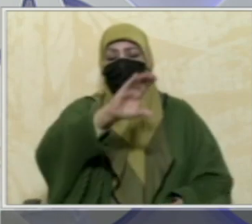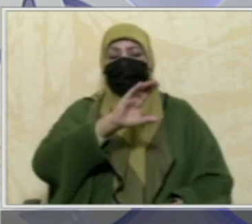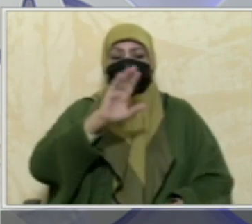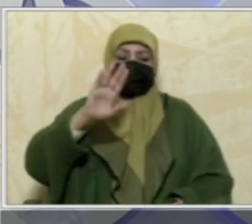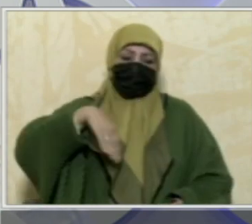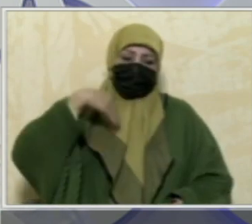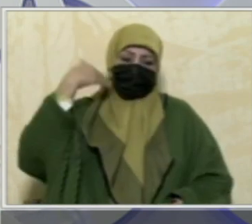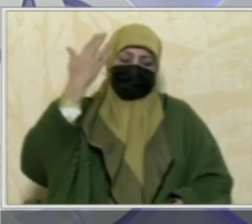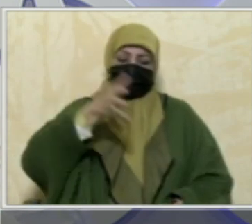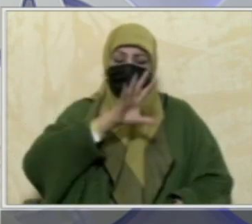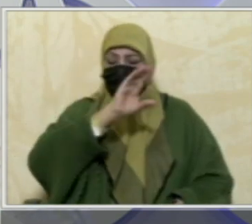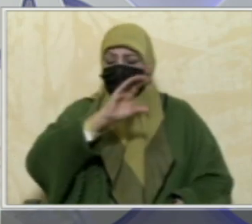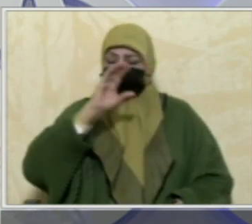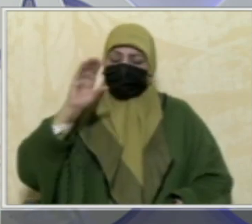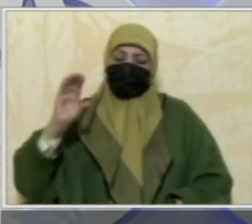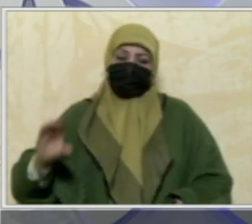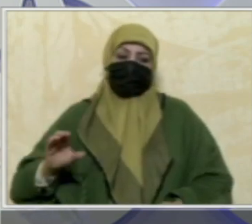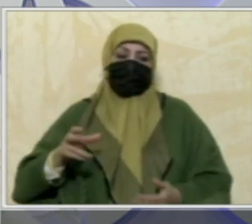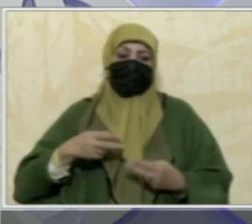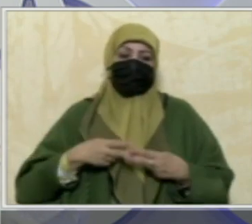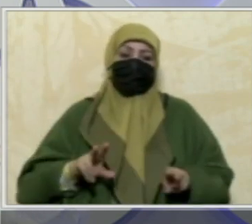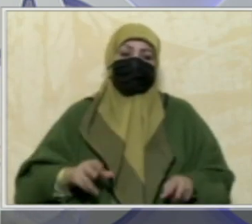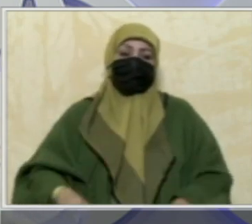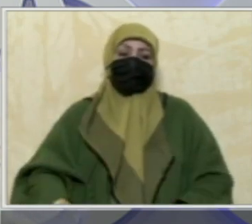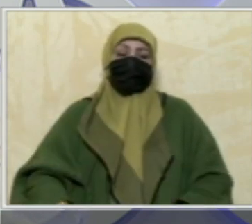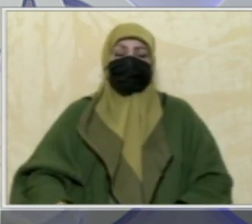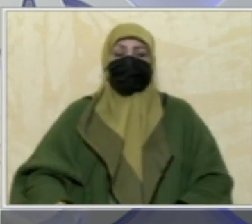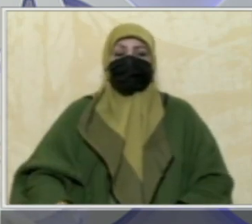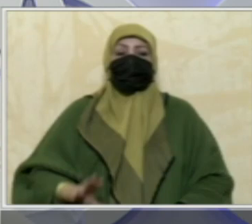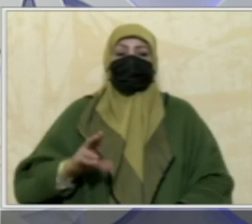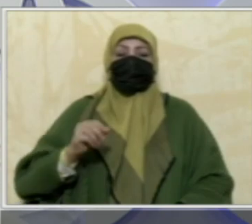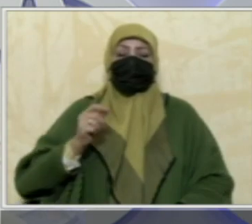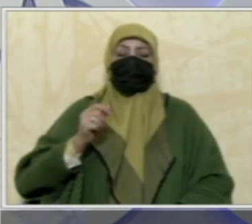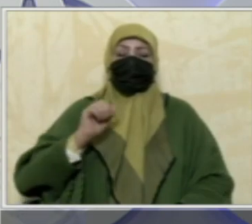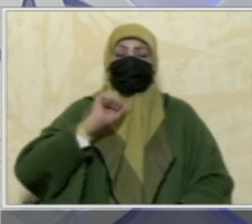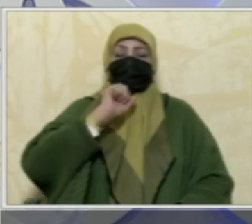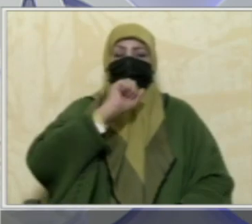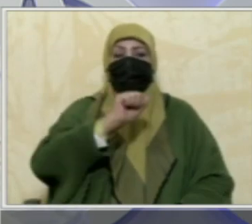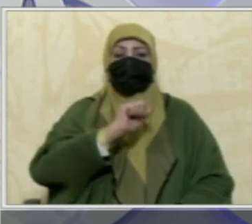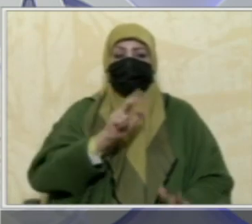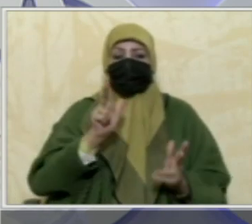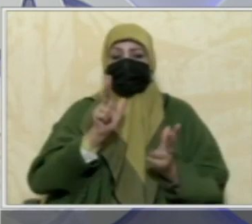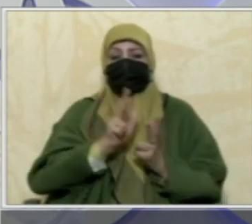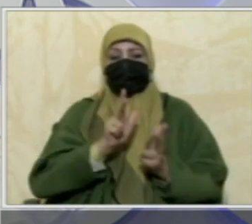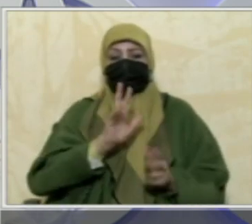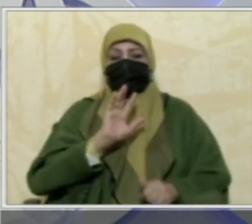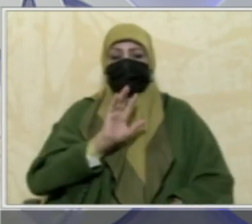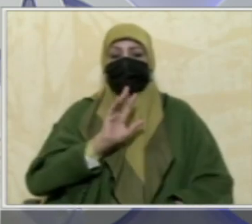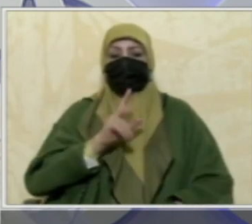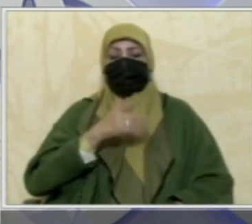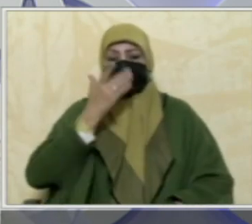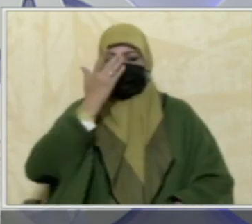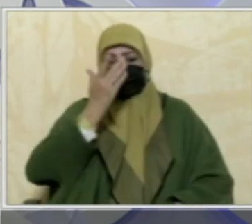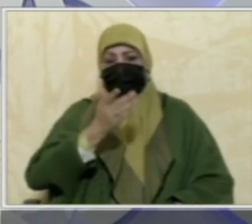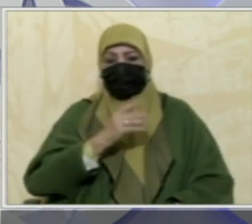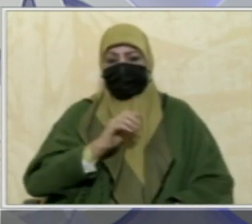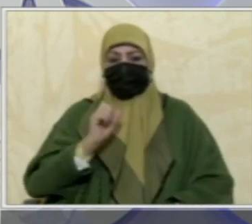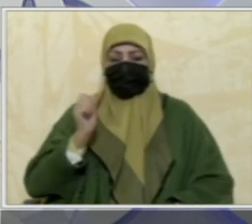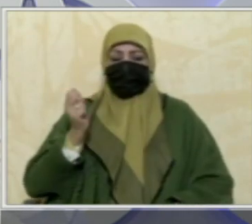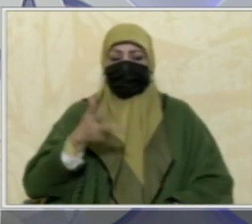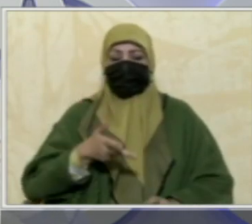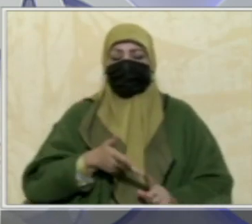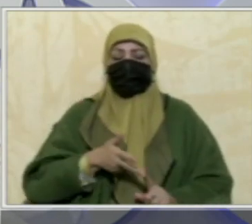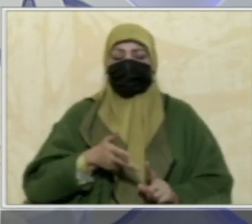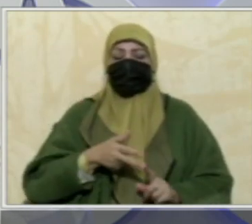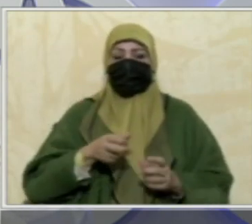يصير المال مالا للزوج اما بالسلف واما بالهبه اخر امر اختم به وانتبهوا له ايها